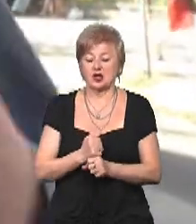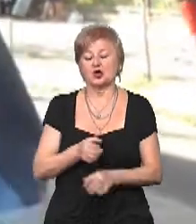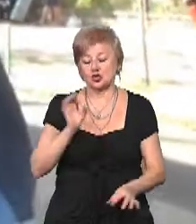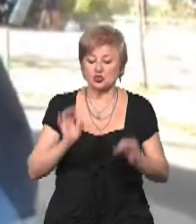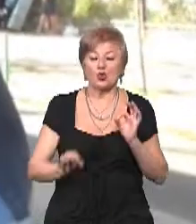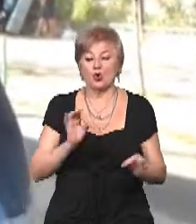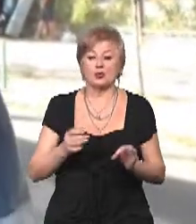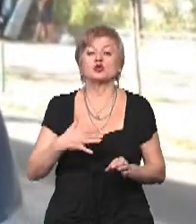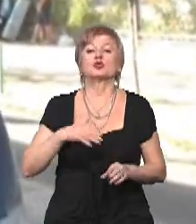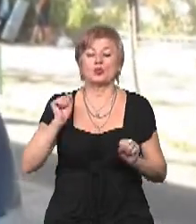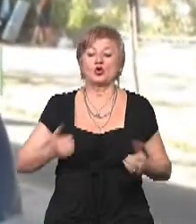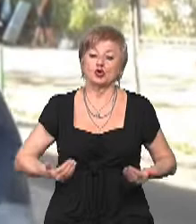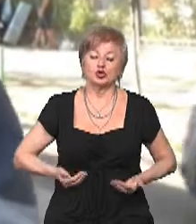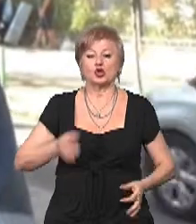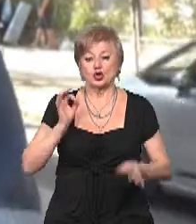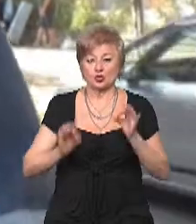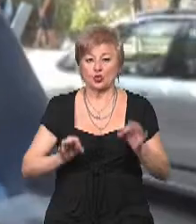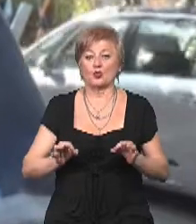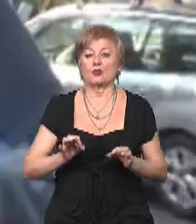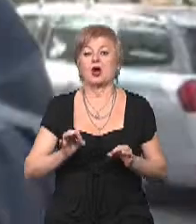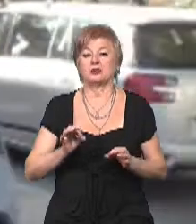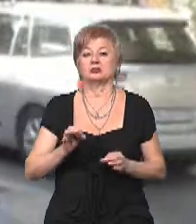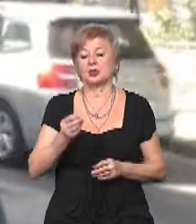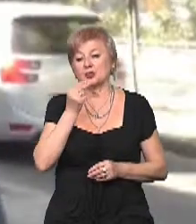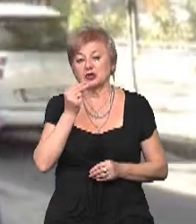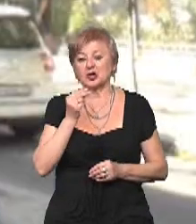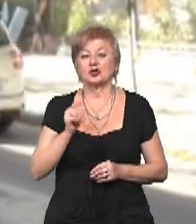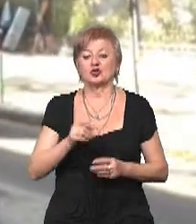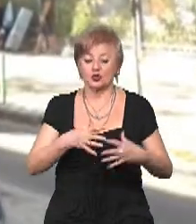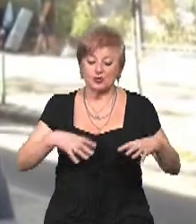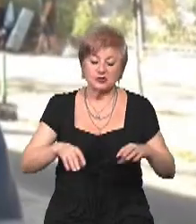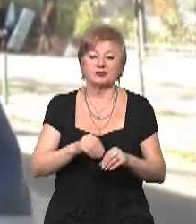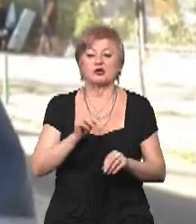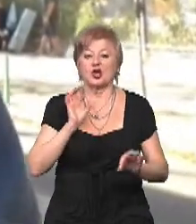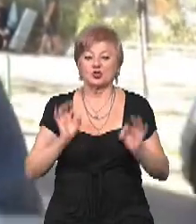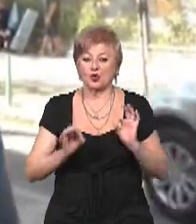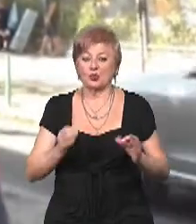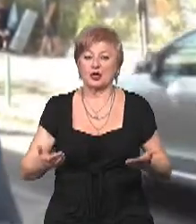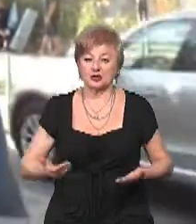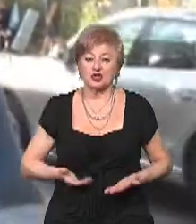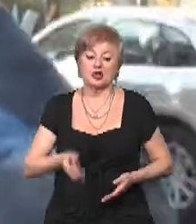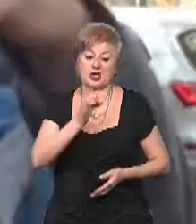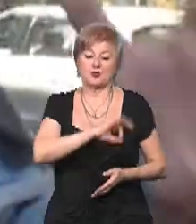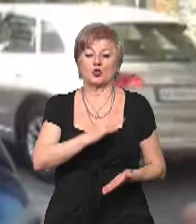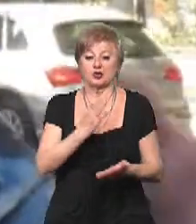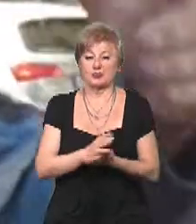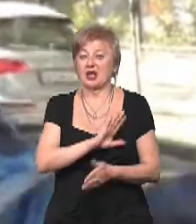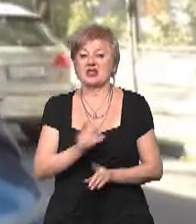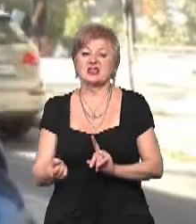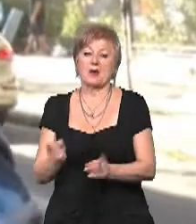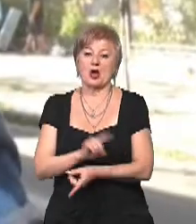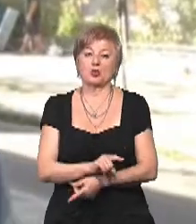щоб ми могли нормально жити, щоб нормально розвивалися, щоб виробництво нормально працювало, щоб ми робили на прибуток, а не навпаки.